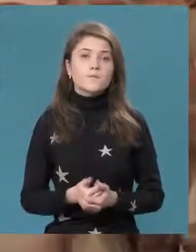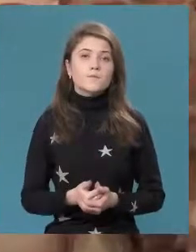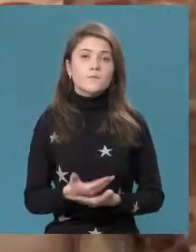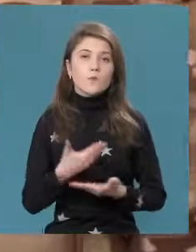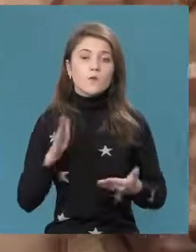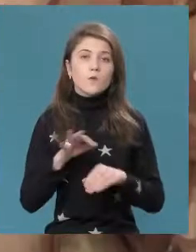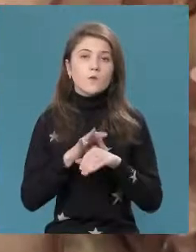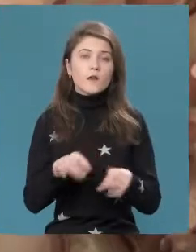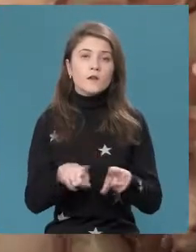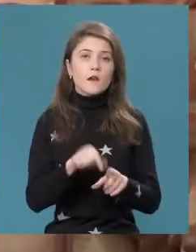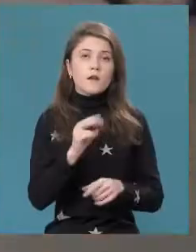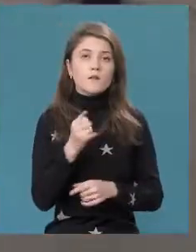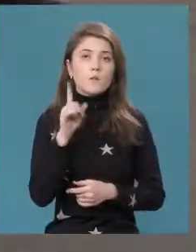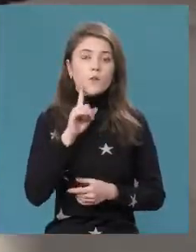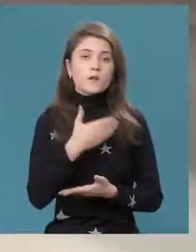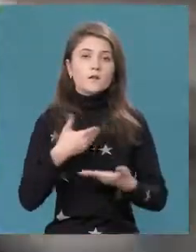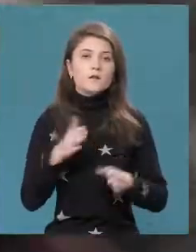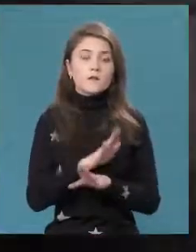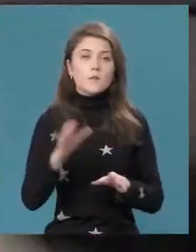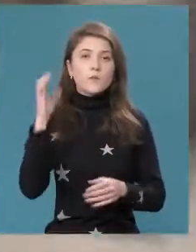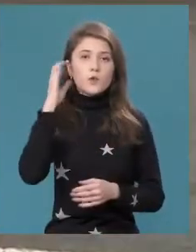такі акції, поки нас не